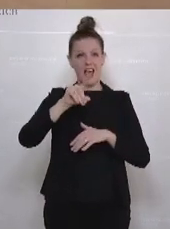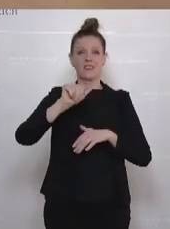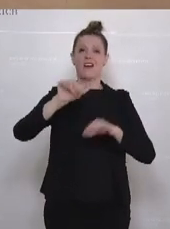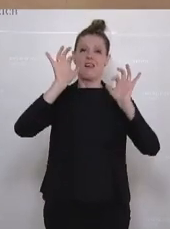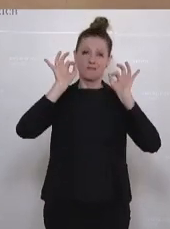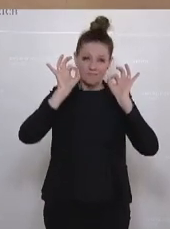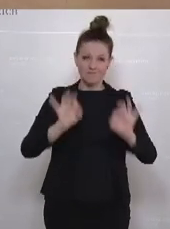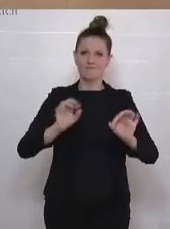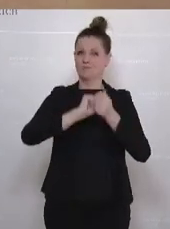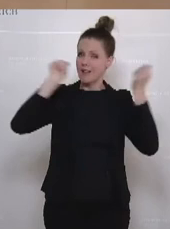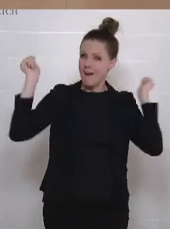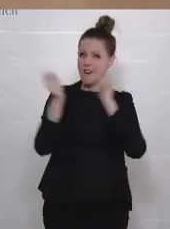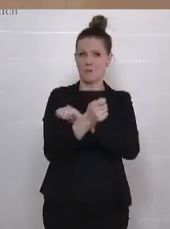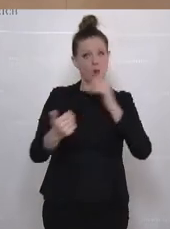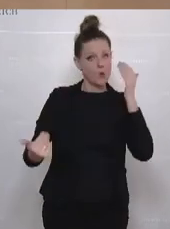und neu auszurichten?